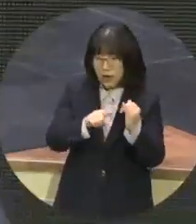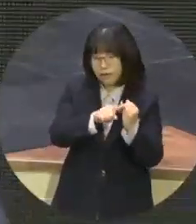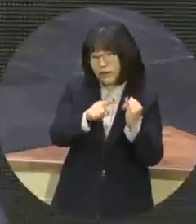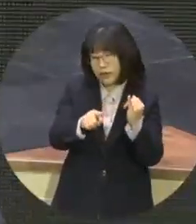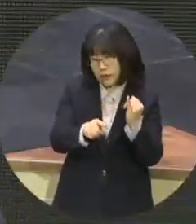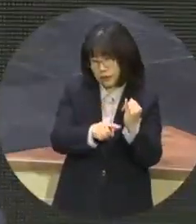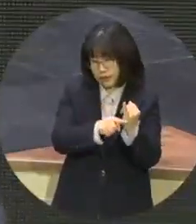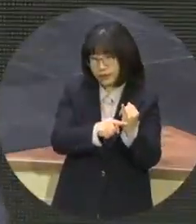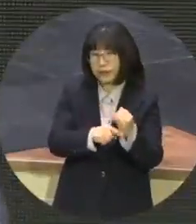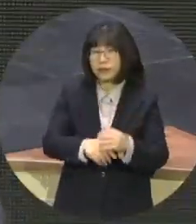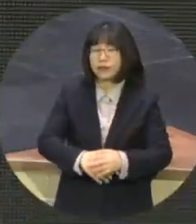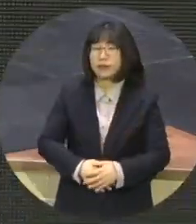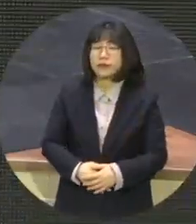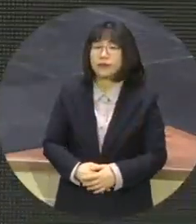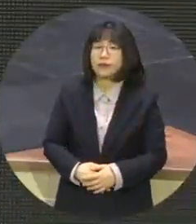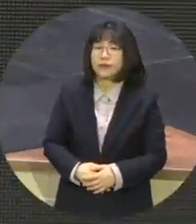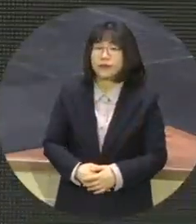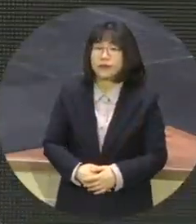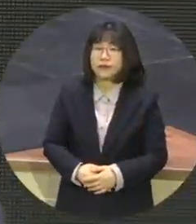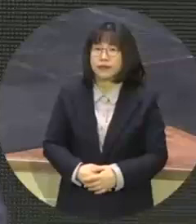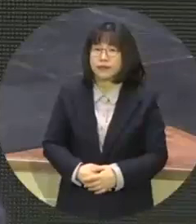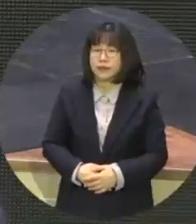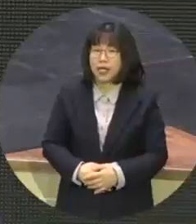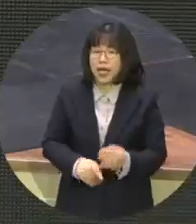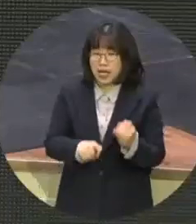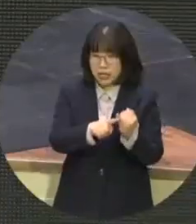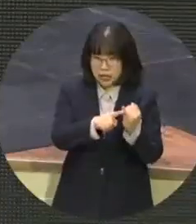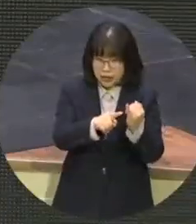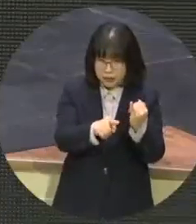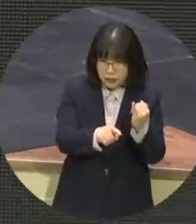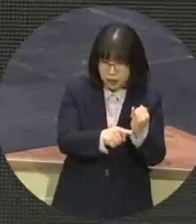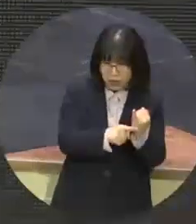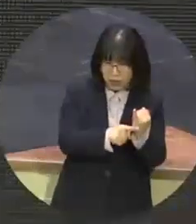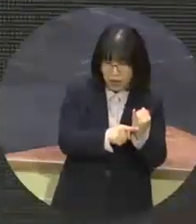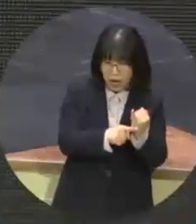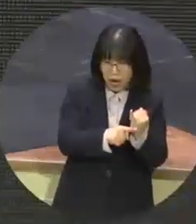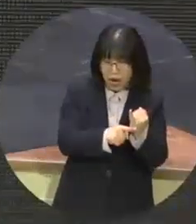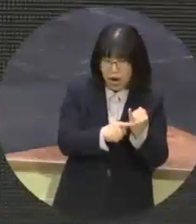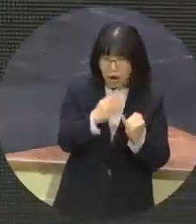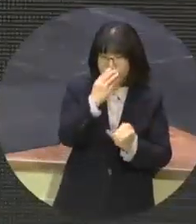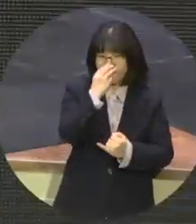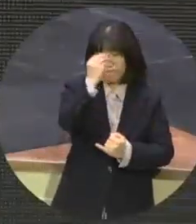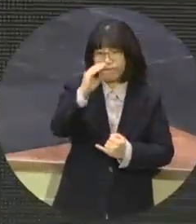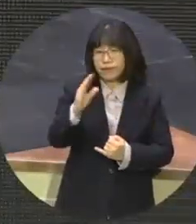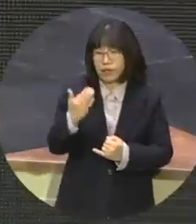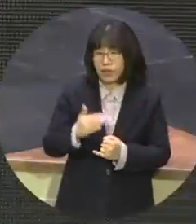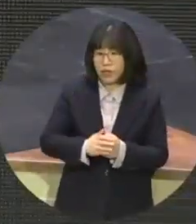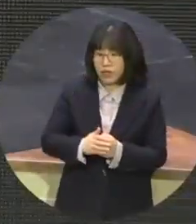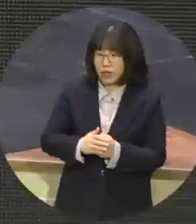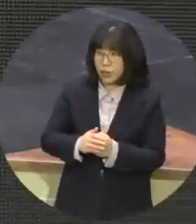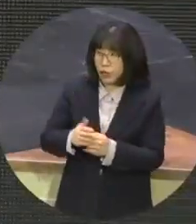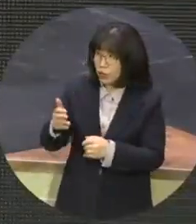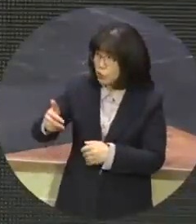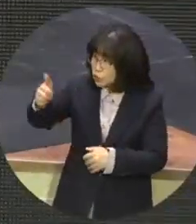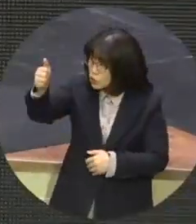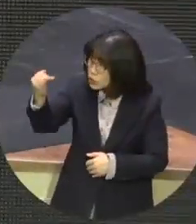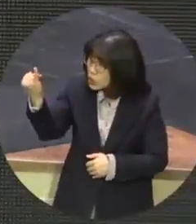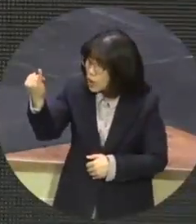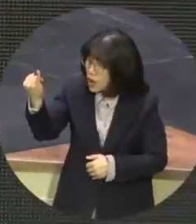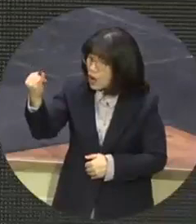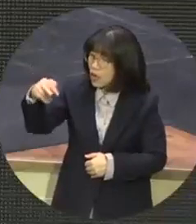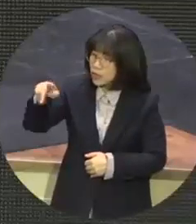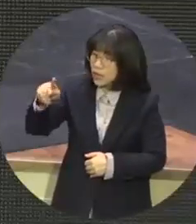합니다. 그런데 이 임신을 한 하갈이 자신의 주인으로 섬겨야 할 사례를 오히려 멸시합니다. 아이